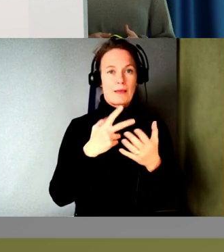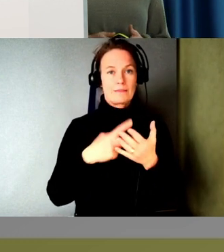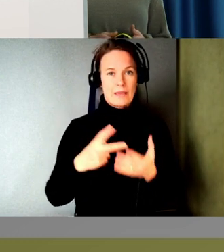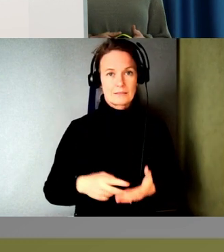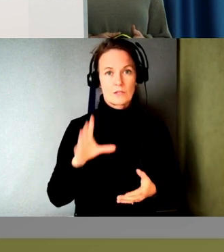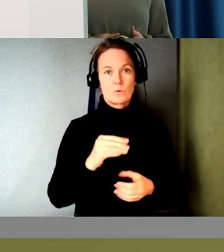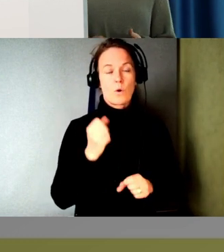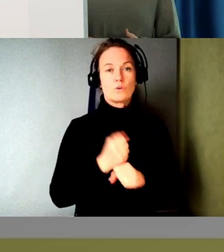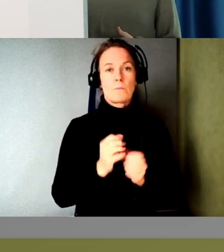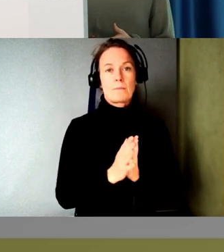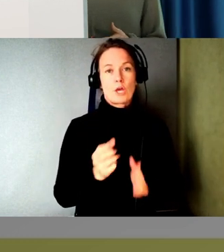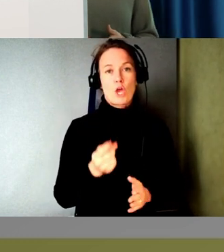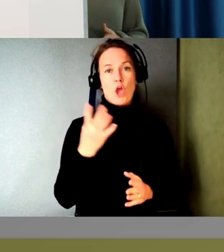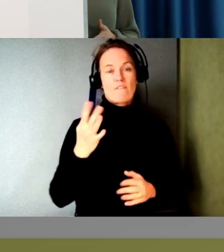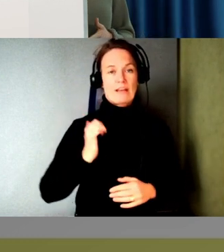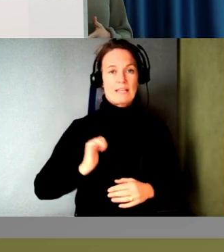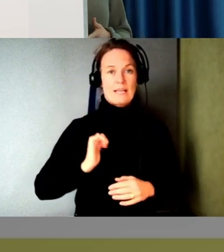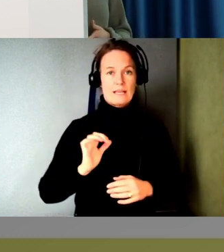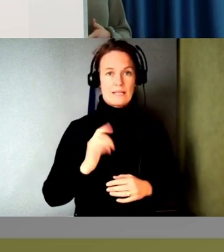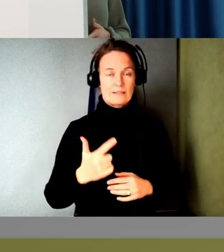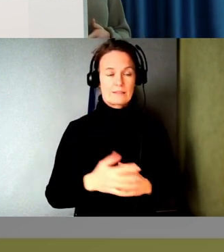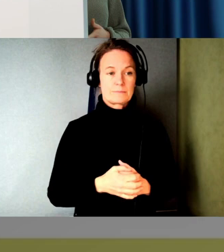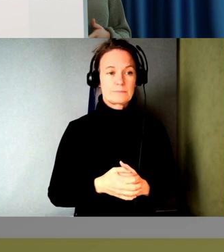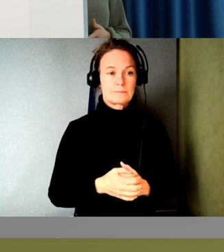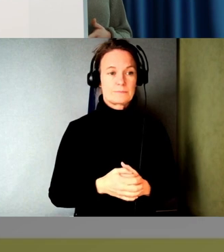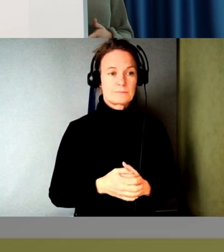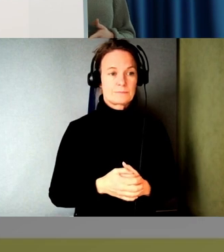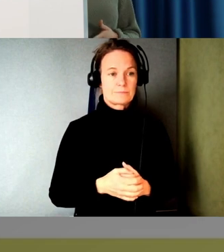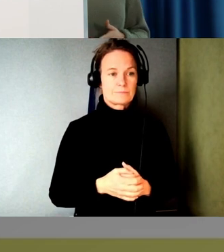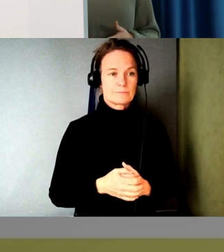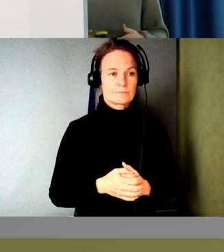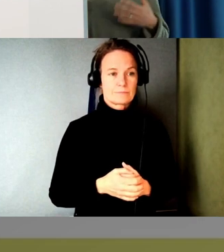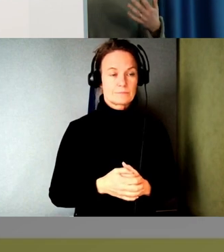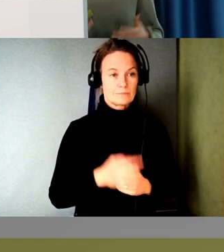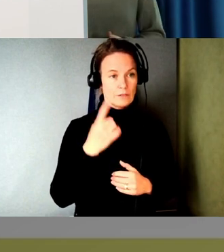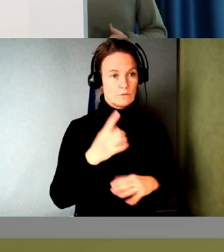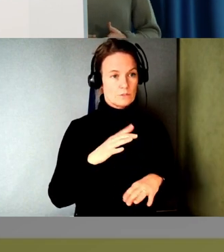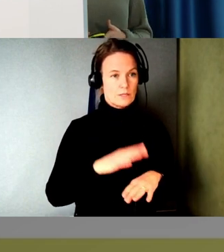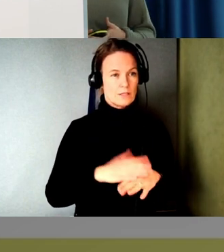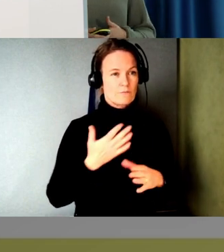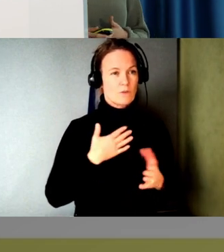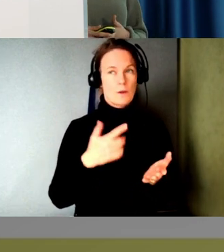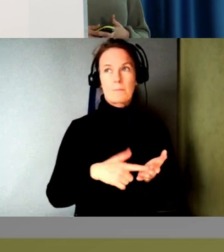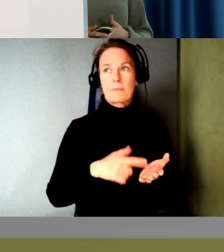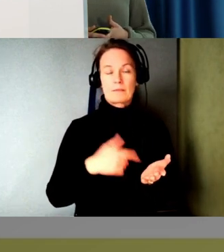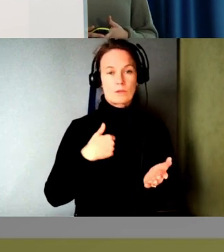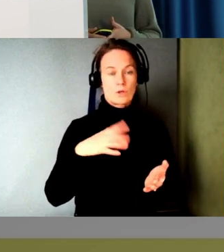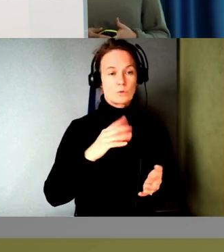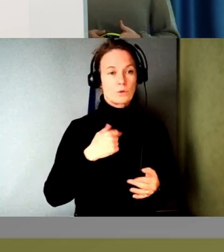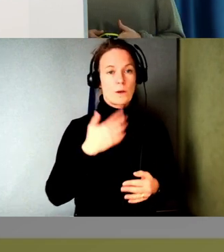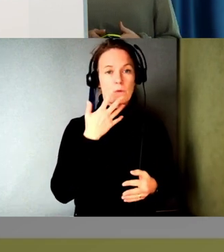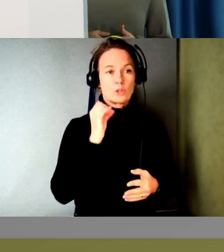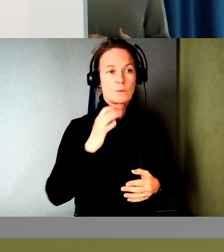av Tillgängligheten eh först och främst då Vad menar jag när jag pratar om